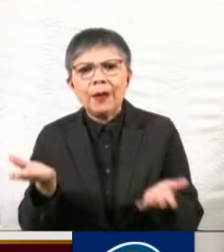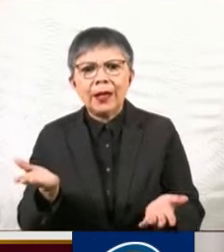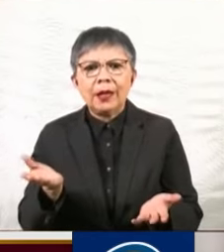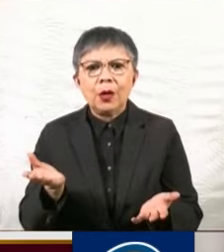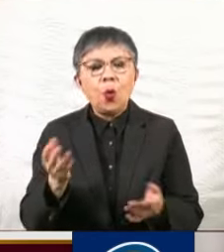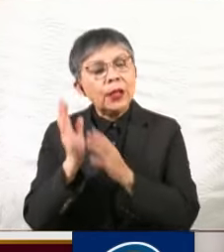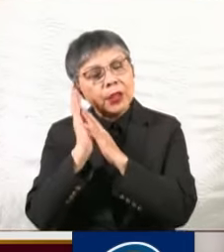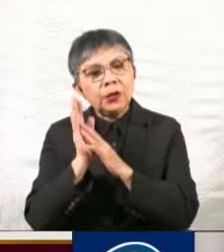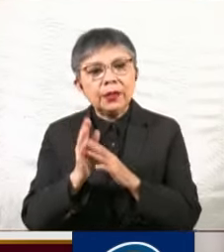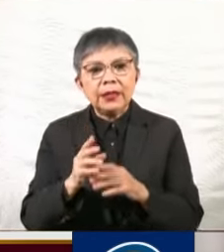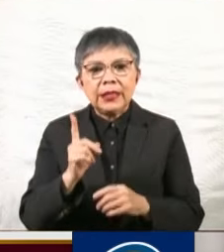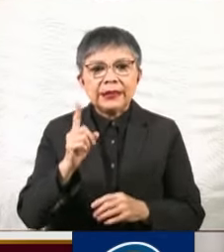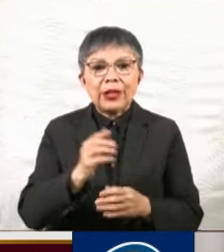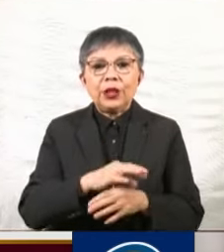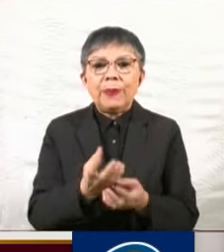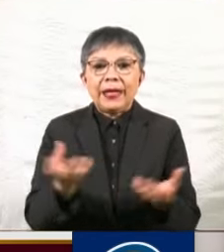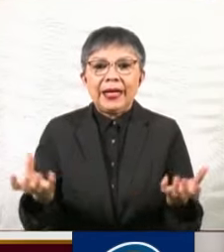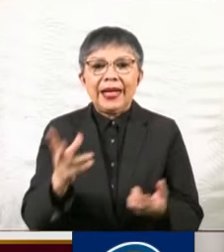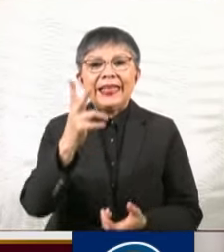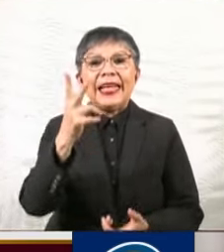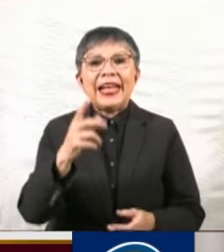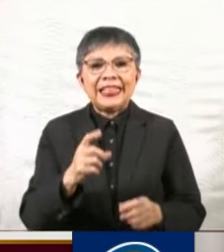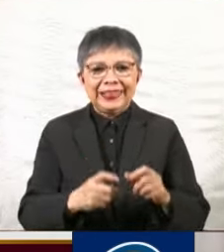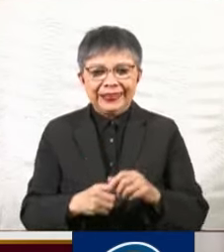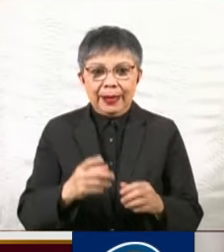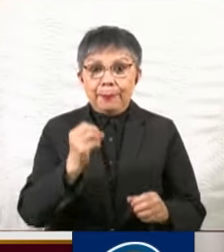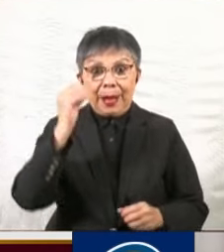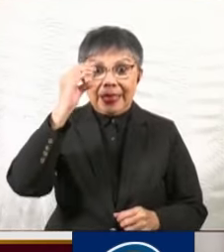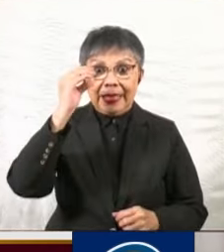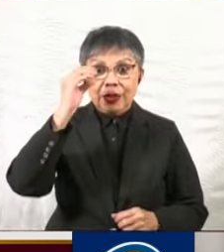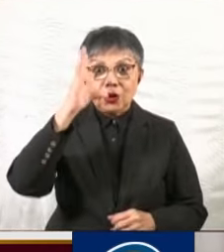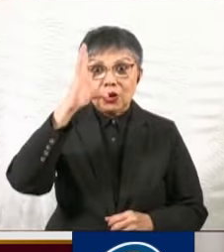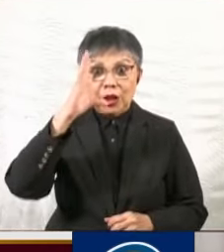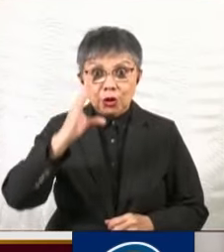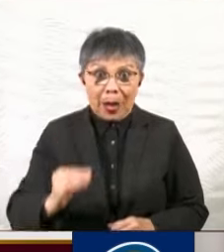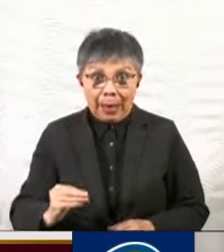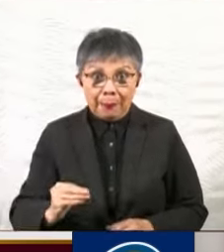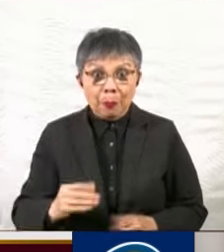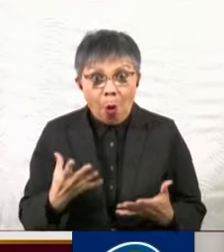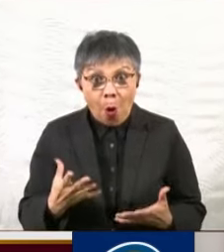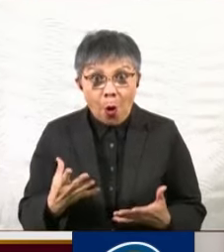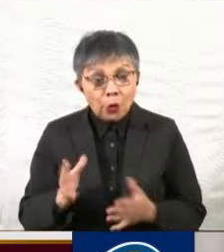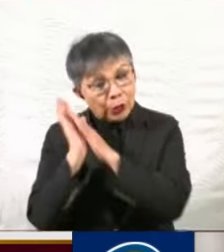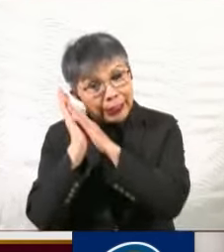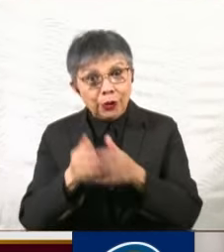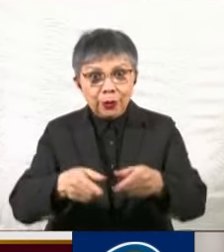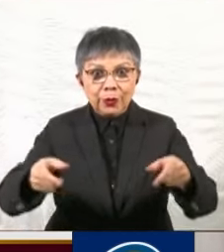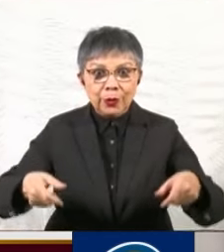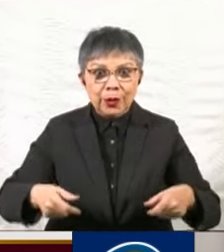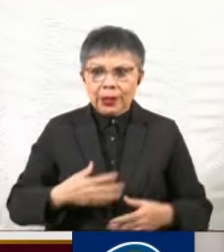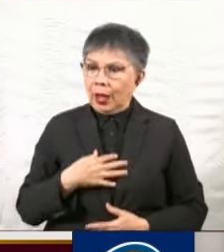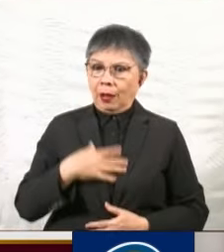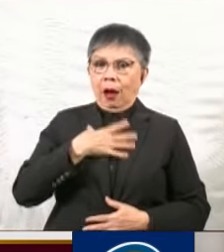jawab bahwa tidurnya sehari dibagi menjadi tiga shf pagi sore dan malam hari saya juga ke